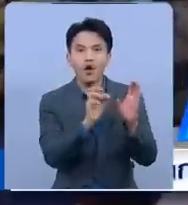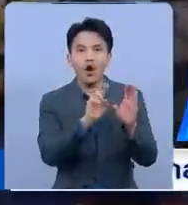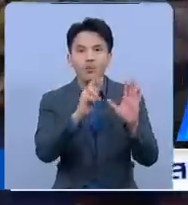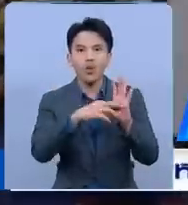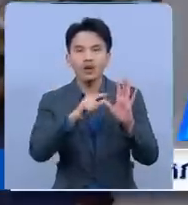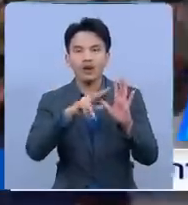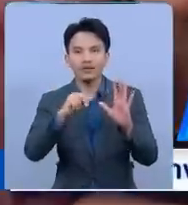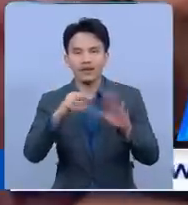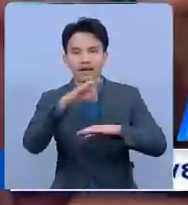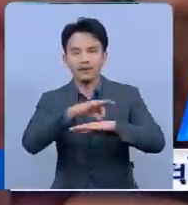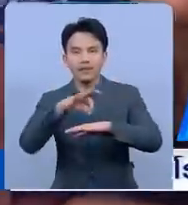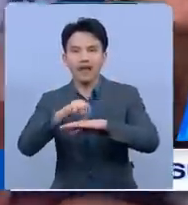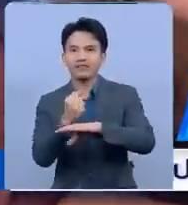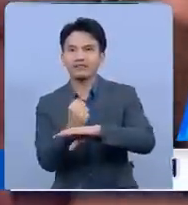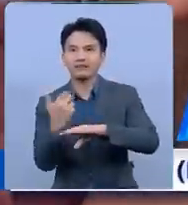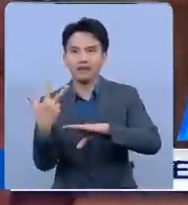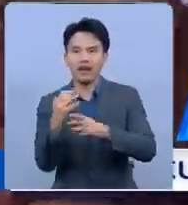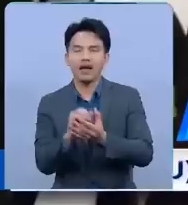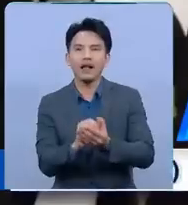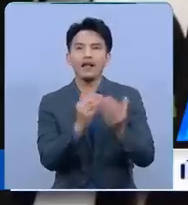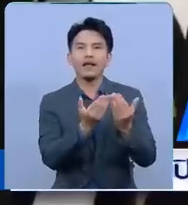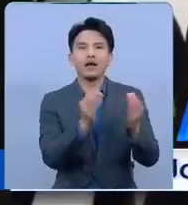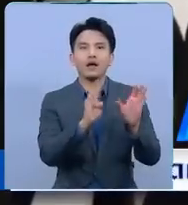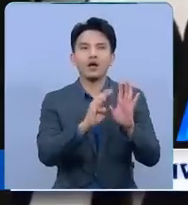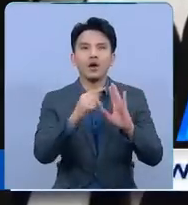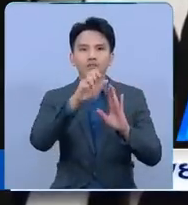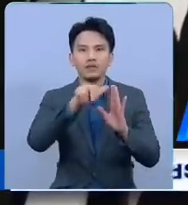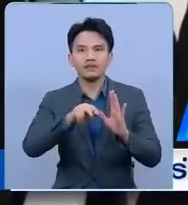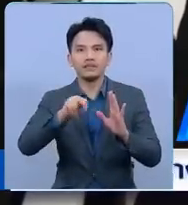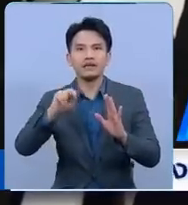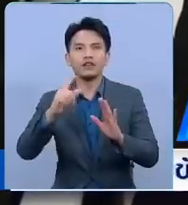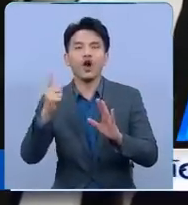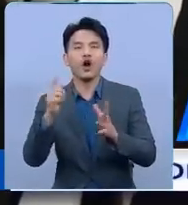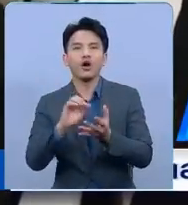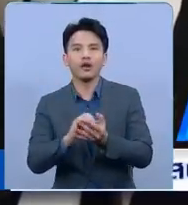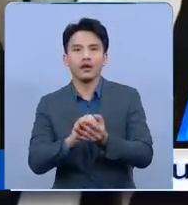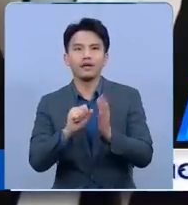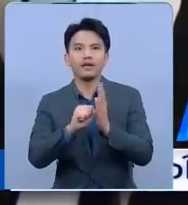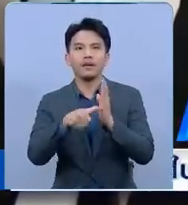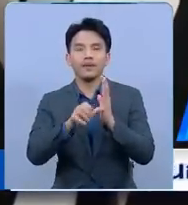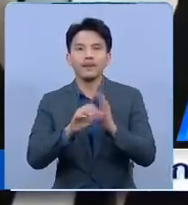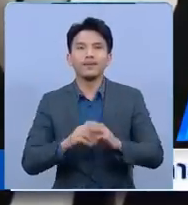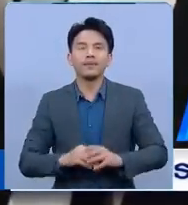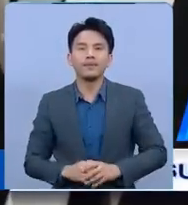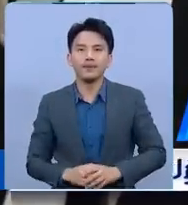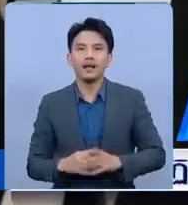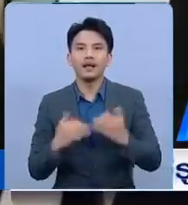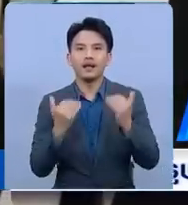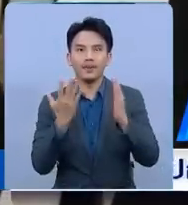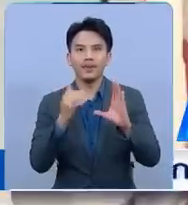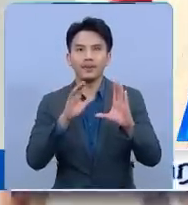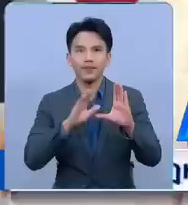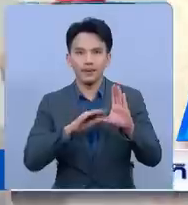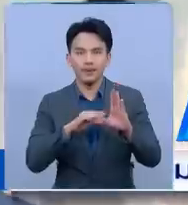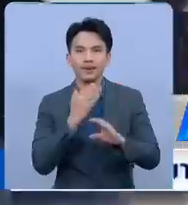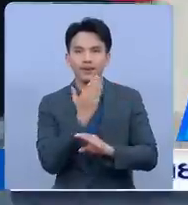อยู่3คนนะครับ มาที่ตระกูลเทียนทองบ้านใหญ่แห่งวังน้ำเย็นจังหวัดสระแก้วกันบ้างค่ะส่งผู้สมัคร5ค